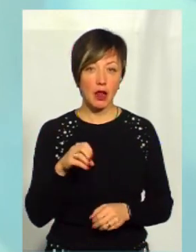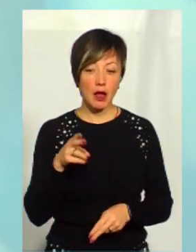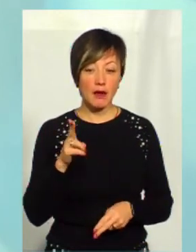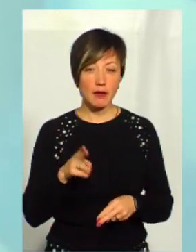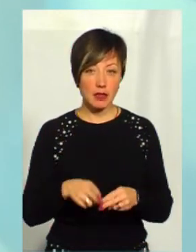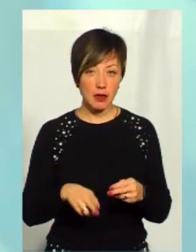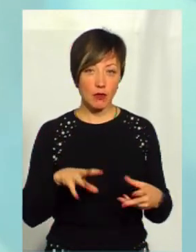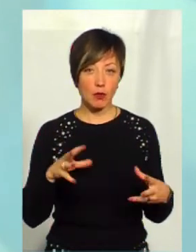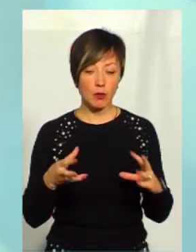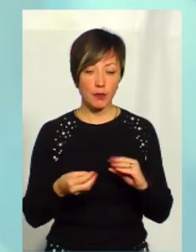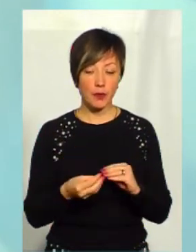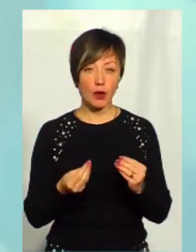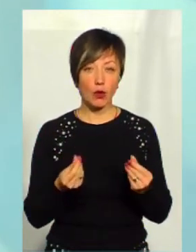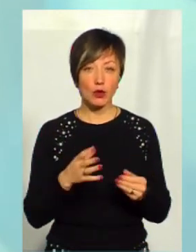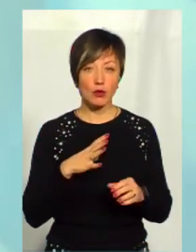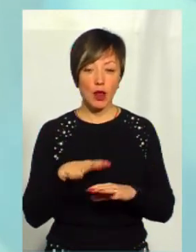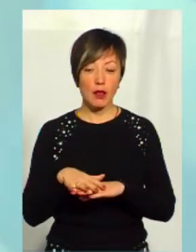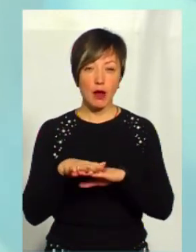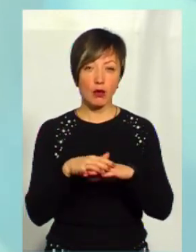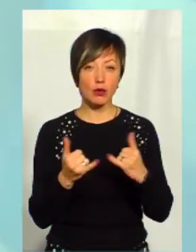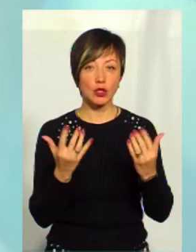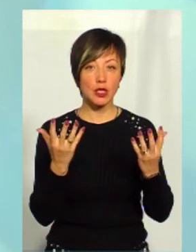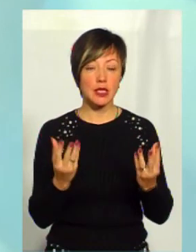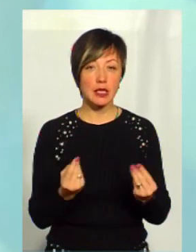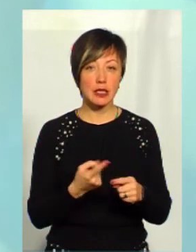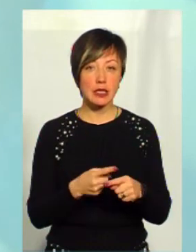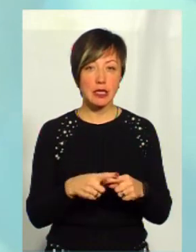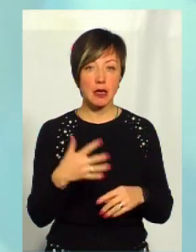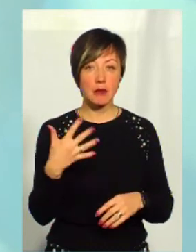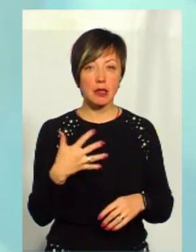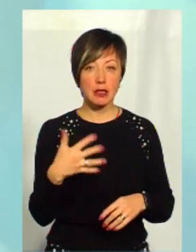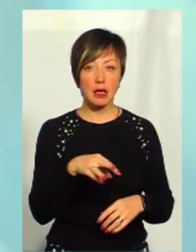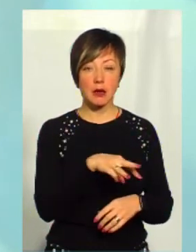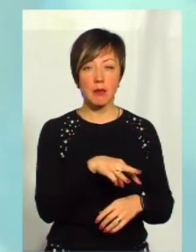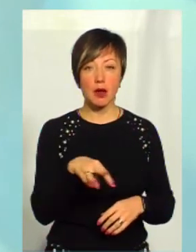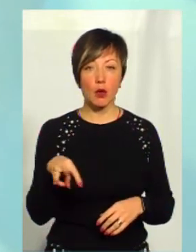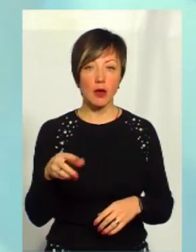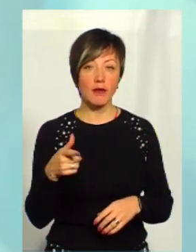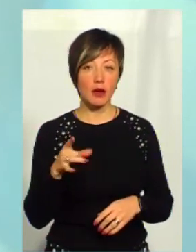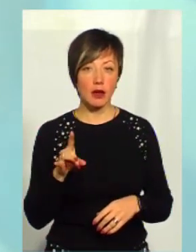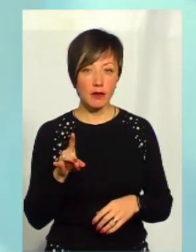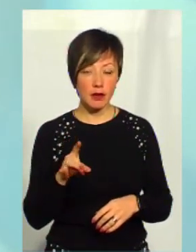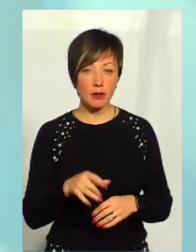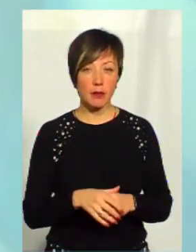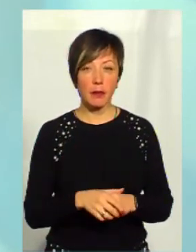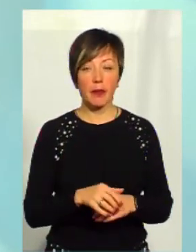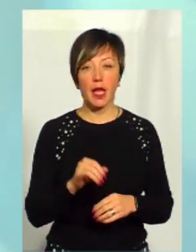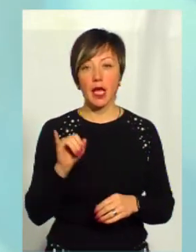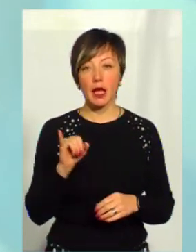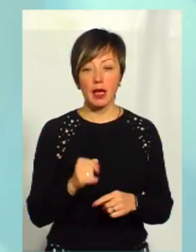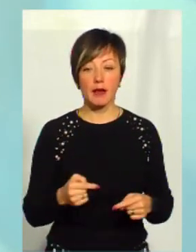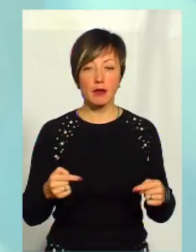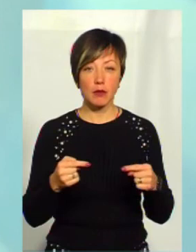кінцевому рахунку кошти були нараховані. На сьогоднішній день це 50 мільйонів гривень. І,